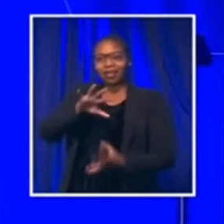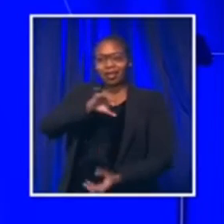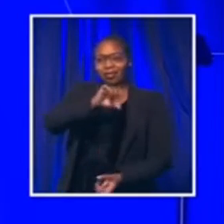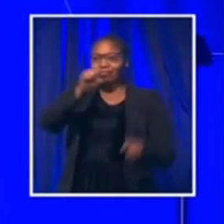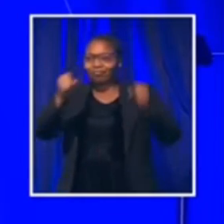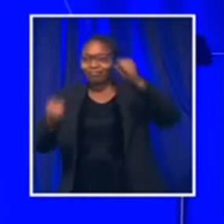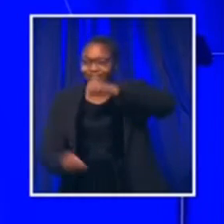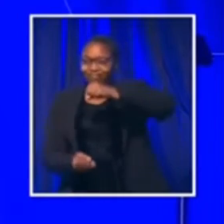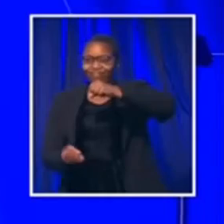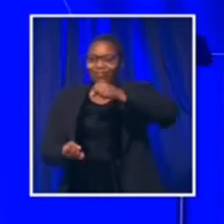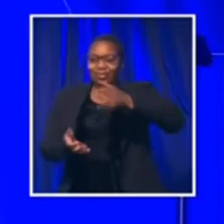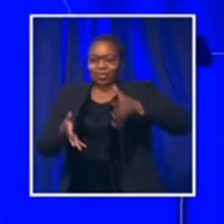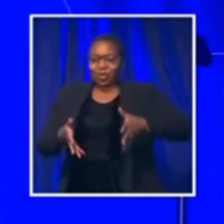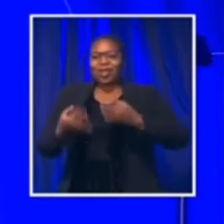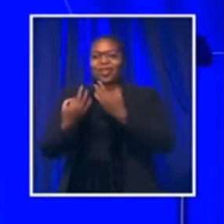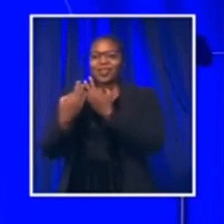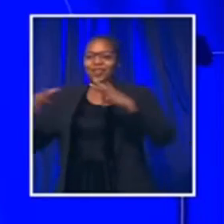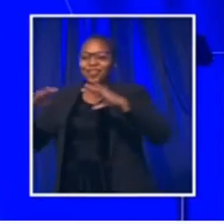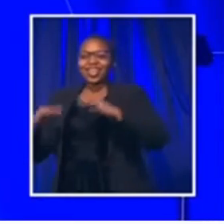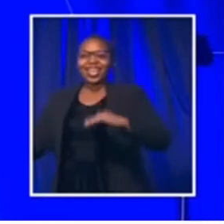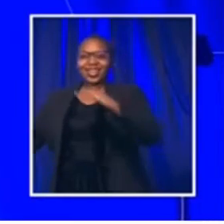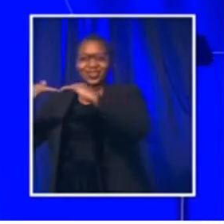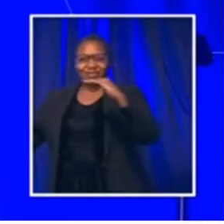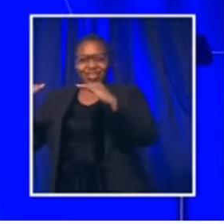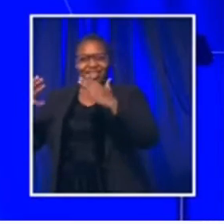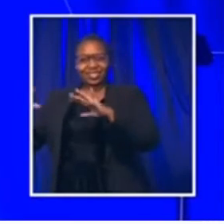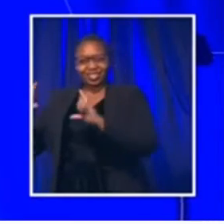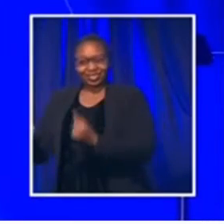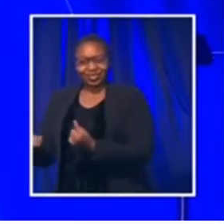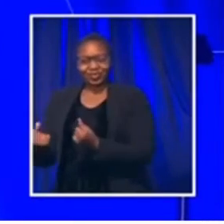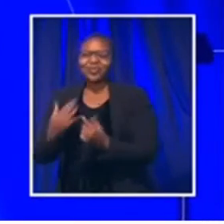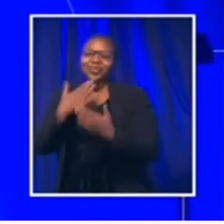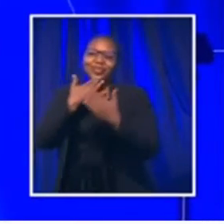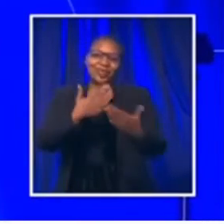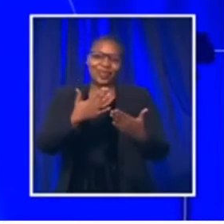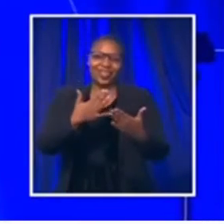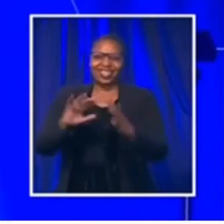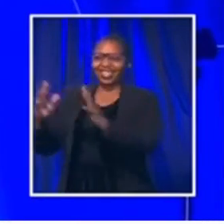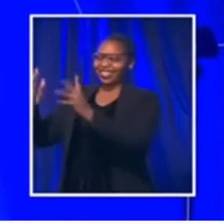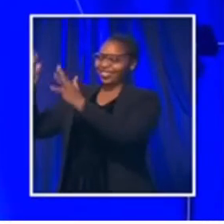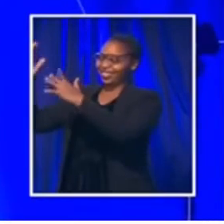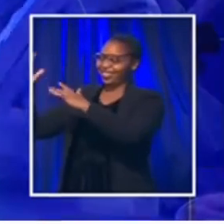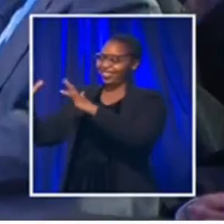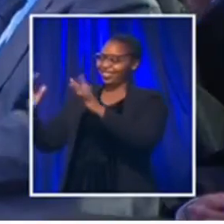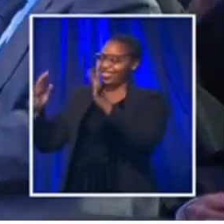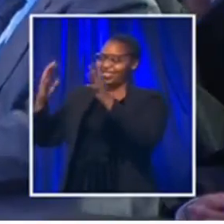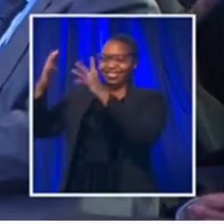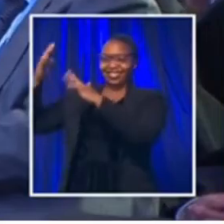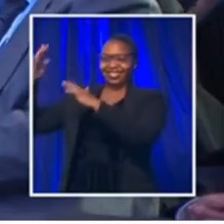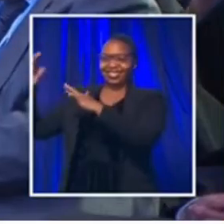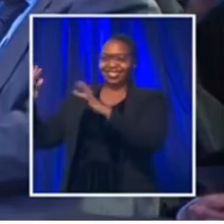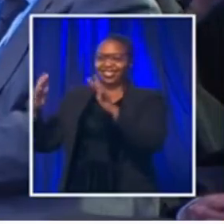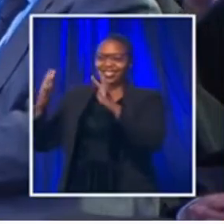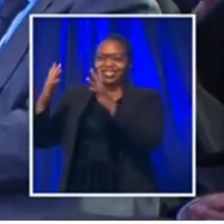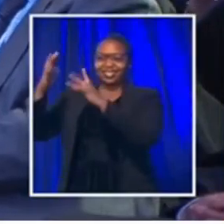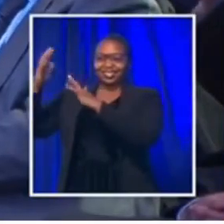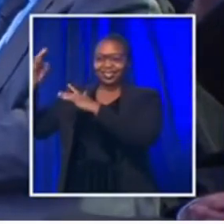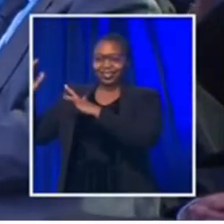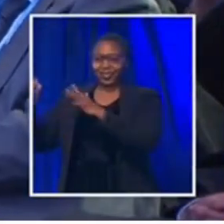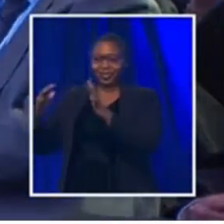Pheze bayi 12 million abantu beSouth Africa abavotileko kuleli khetho. Imbalobalo lezi ziveza ukuthi bangaphasana kwesiqundu se 26 million